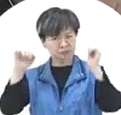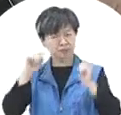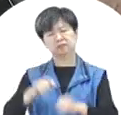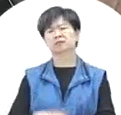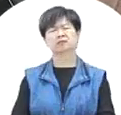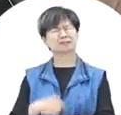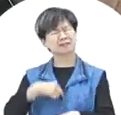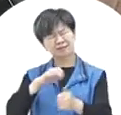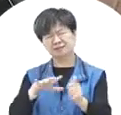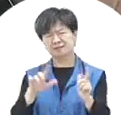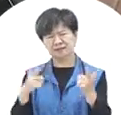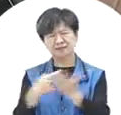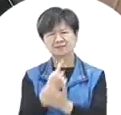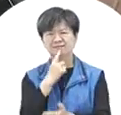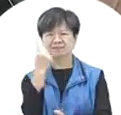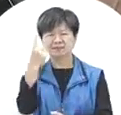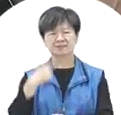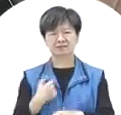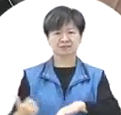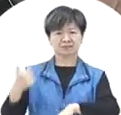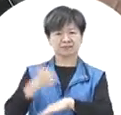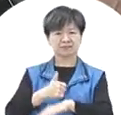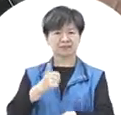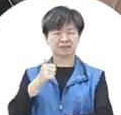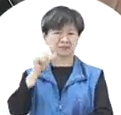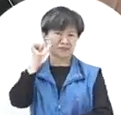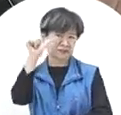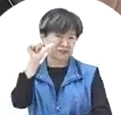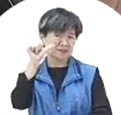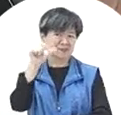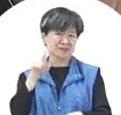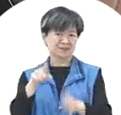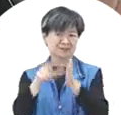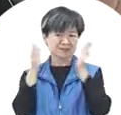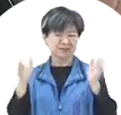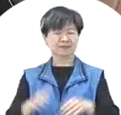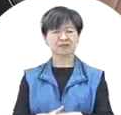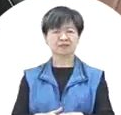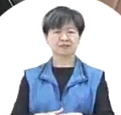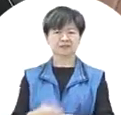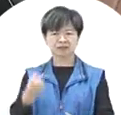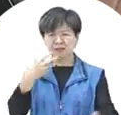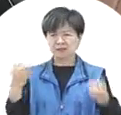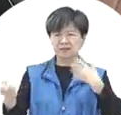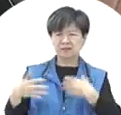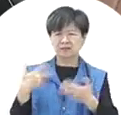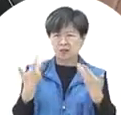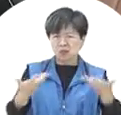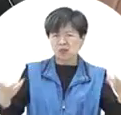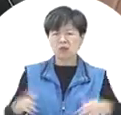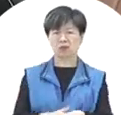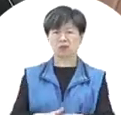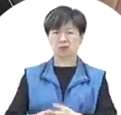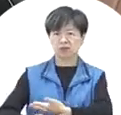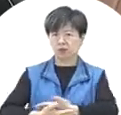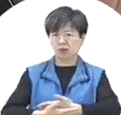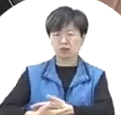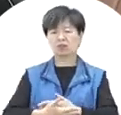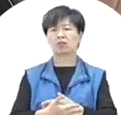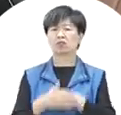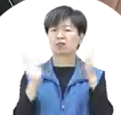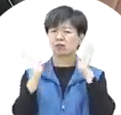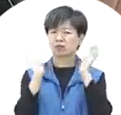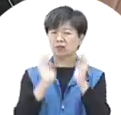经跟你说了，我上任到现在才不到半年，才5个月，已经有非常多的托婴、托幼，好，